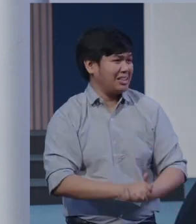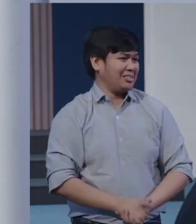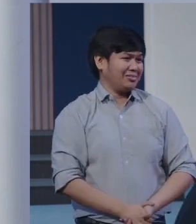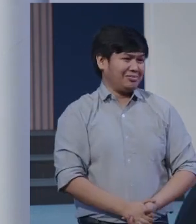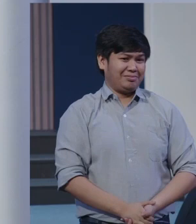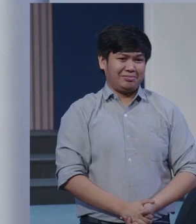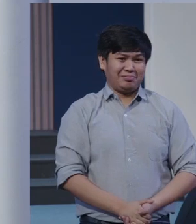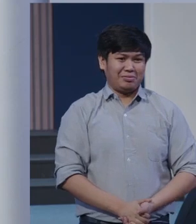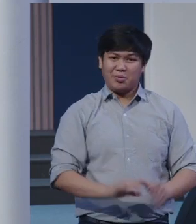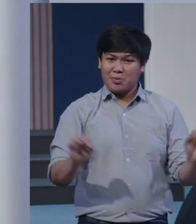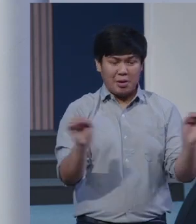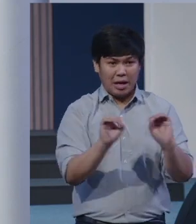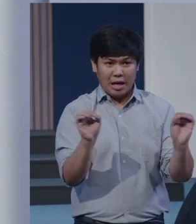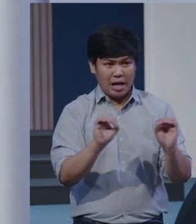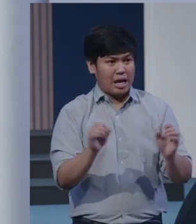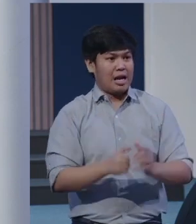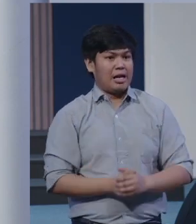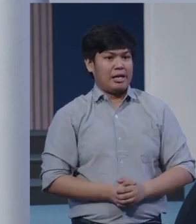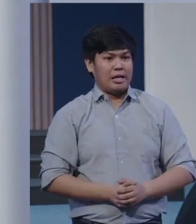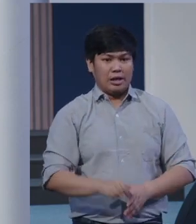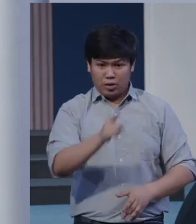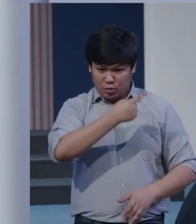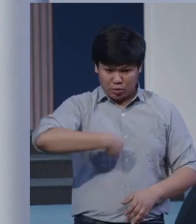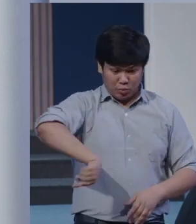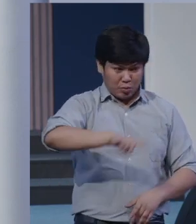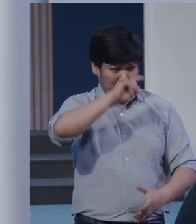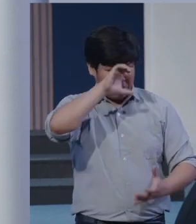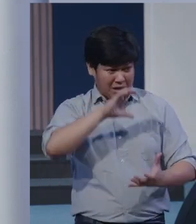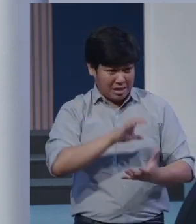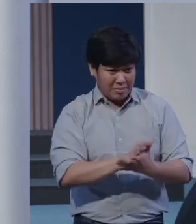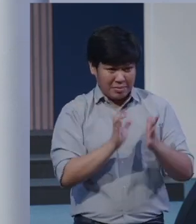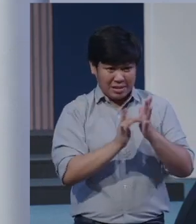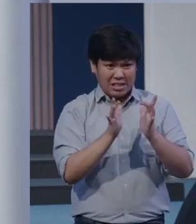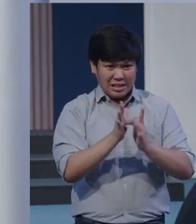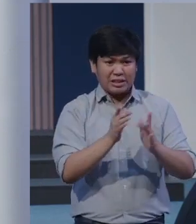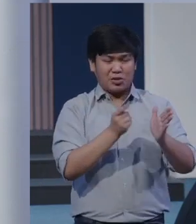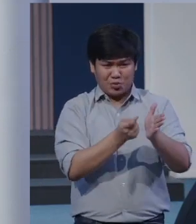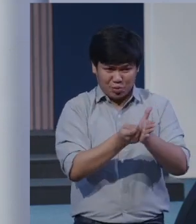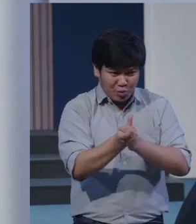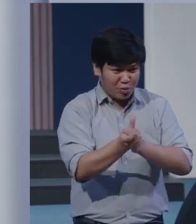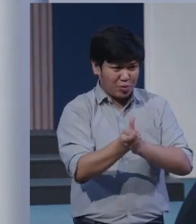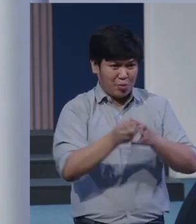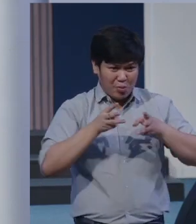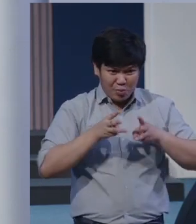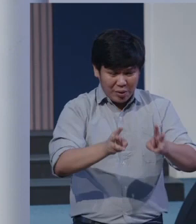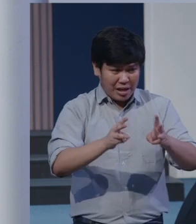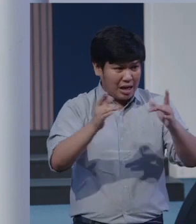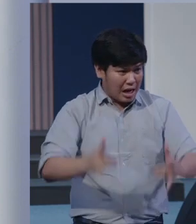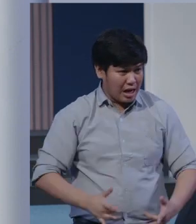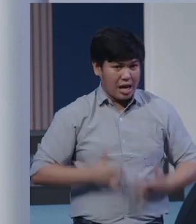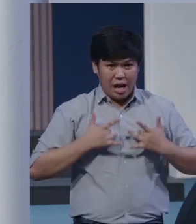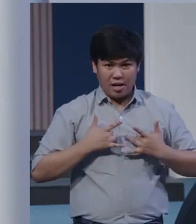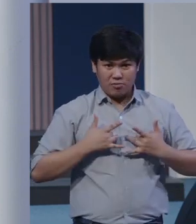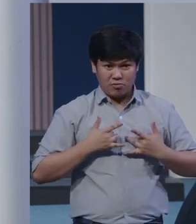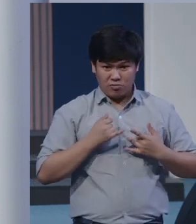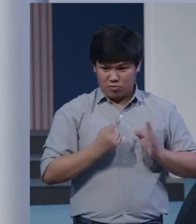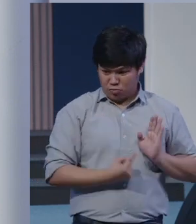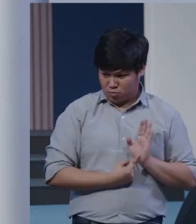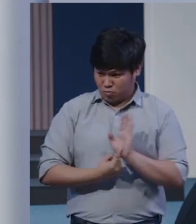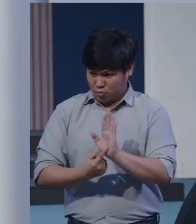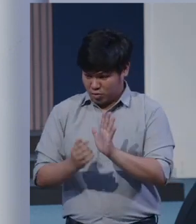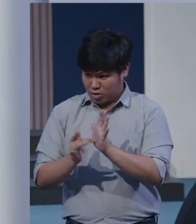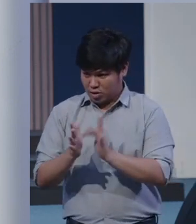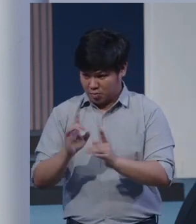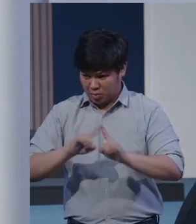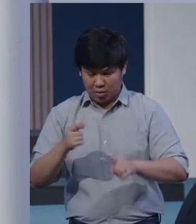ganyan po ang nagsasabi ng katotohanan ganyan ang panalita ng mga hinirang na bahay ng Diyos na ipinangako sa lupang